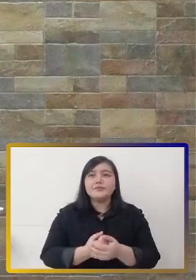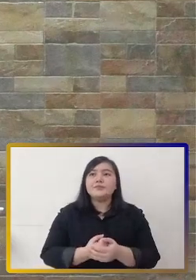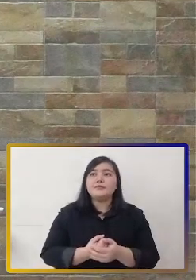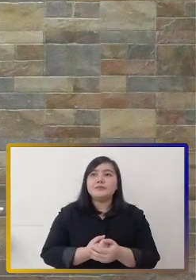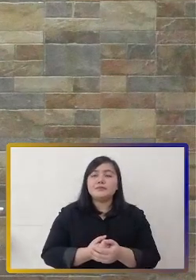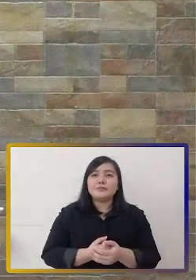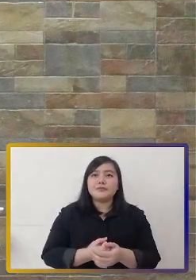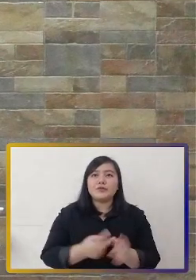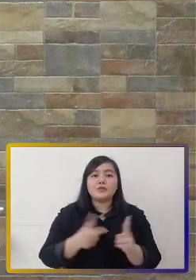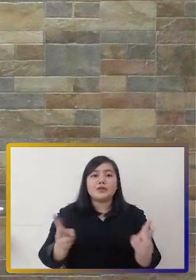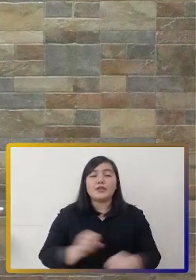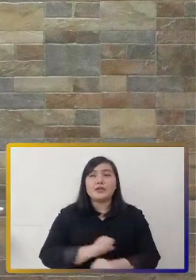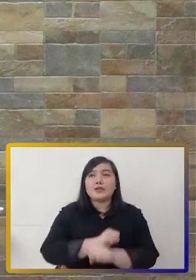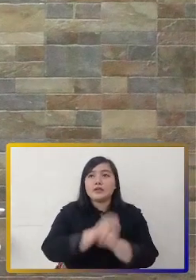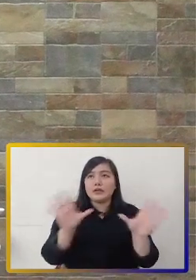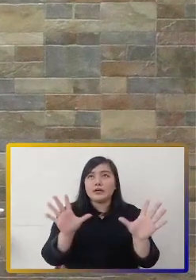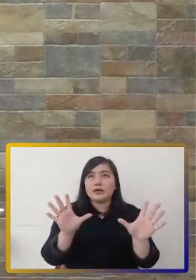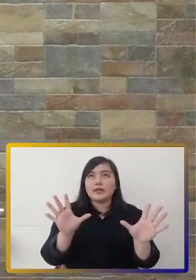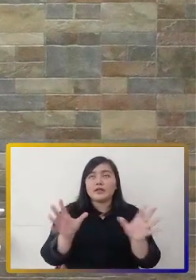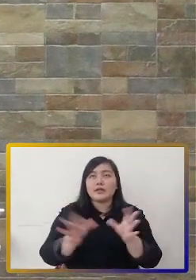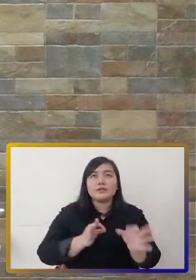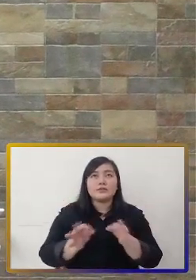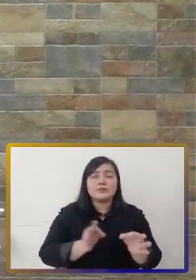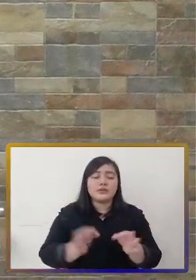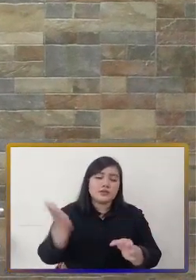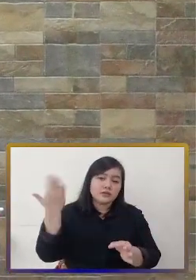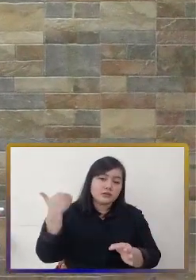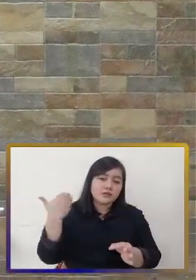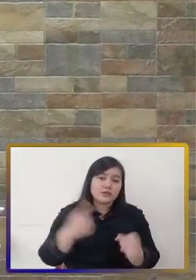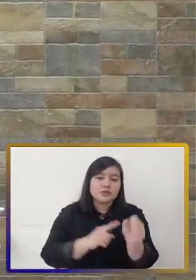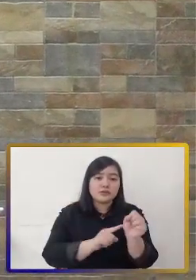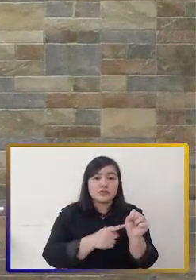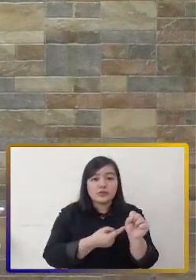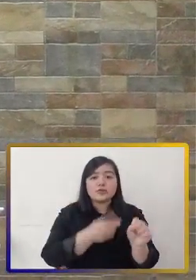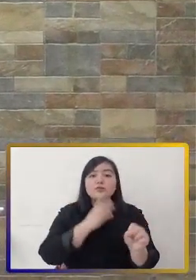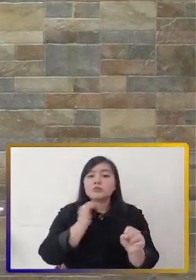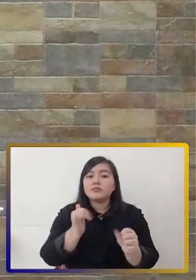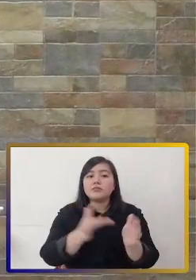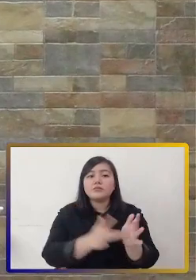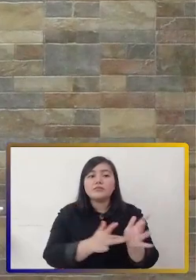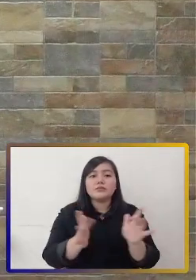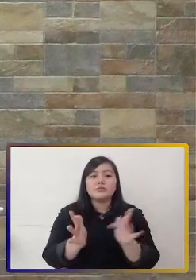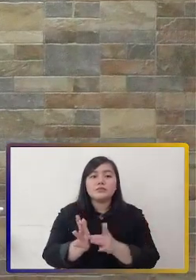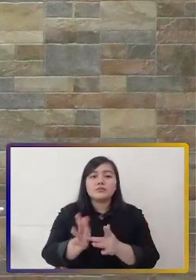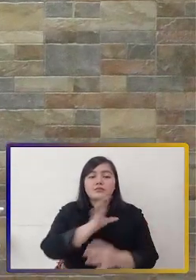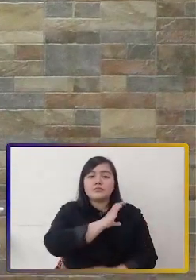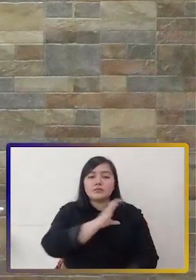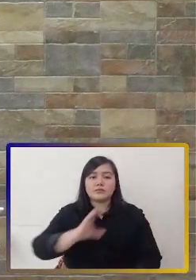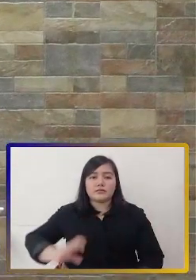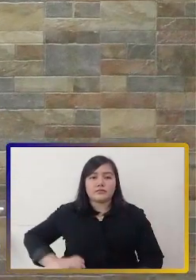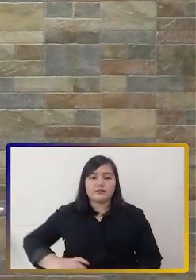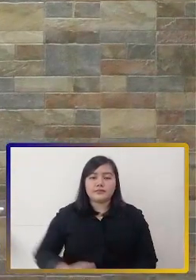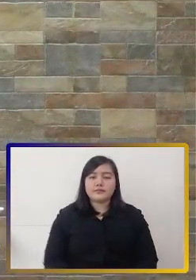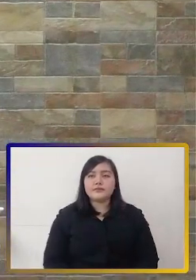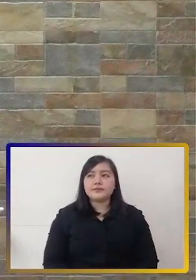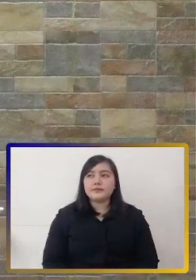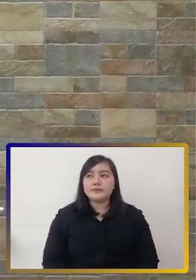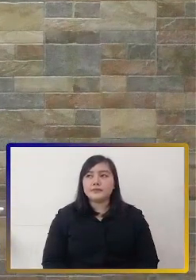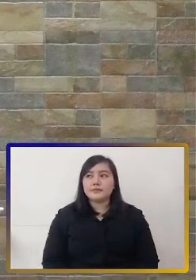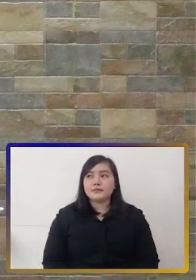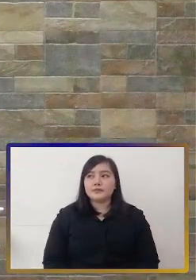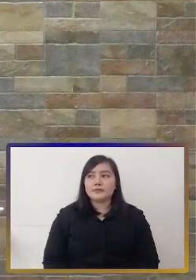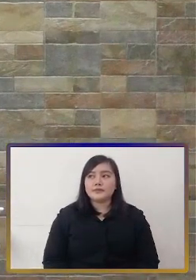pinadala ko po sa inyo, na yan po ay sinimulan ng Panginoong Hesukristo. Therefore, mga